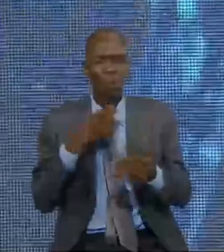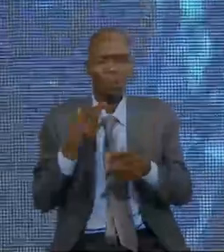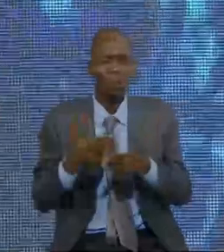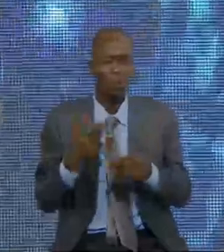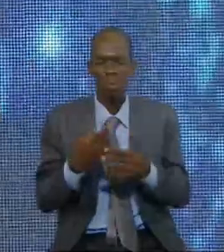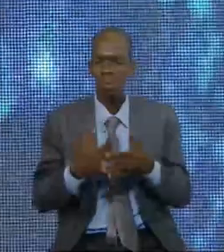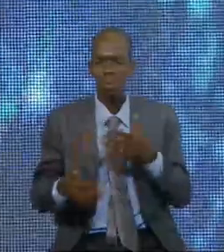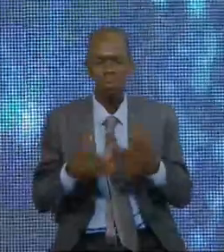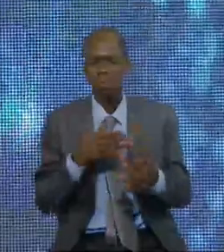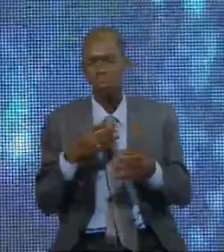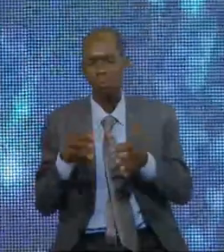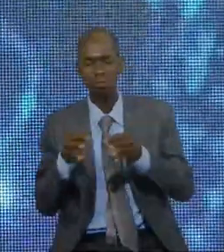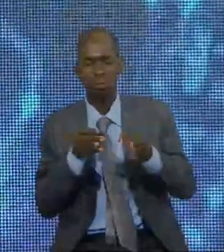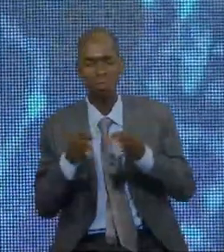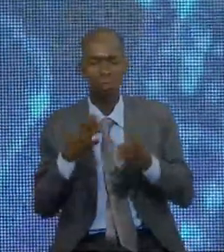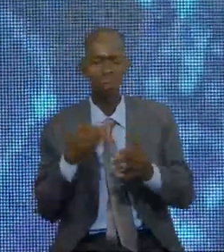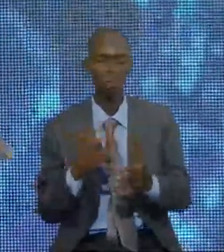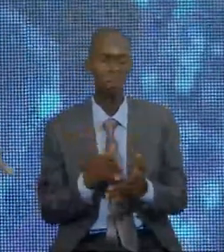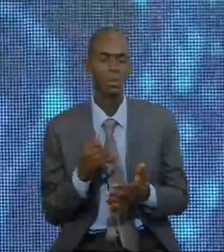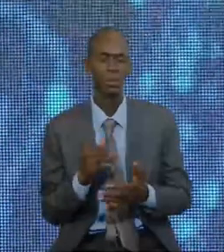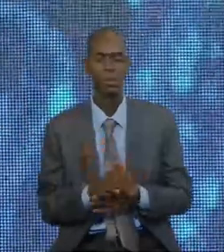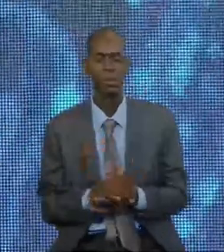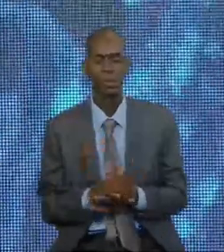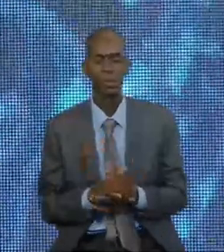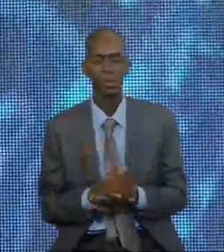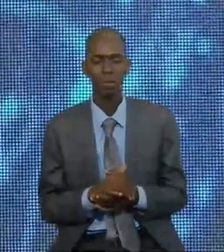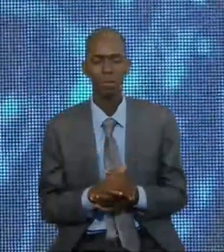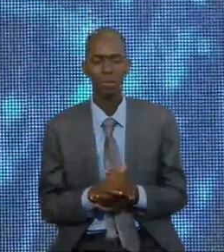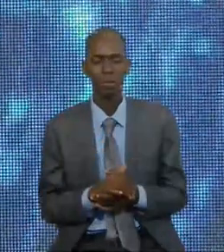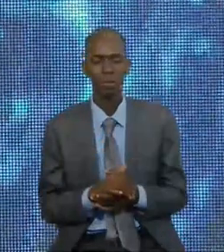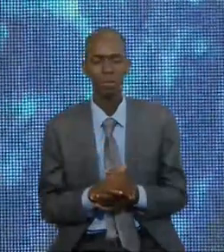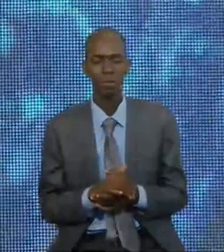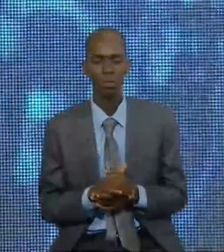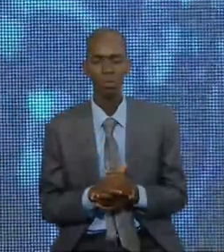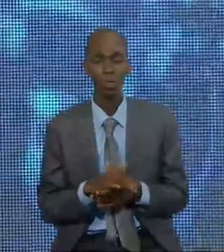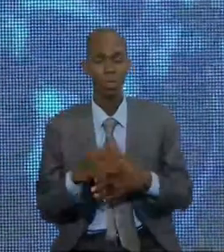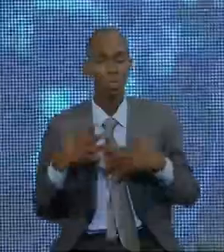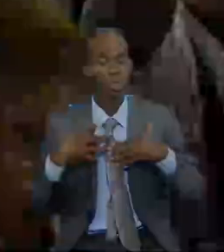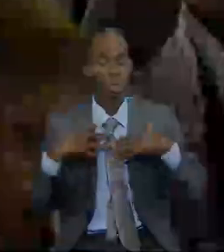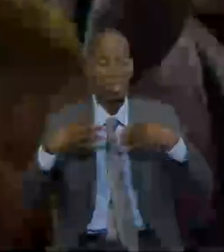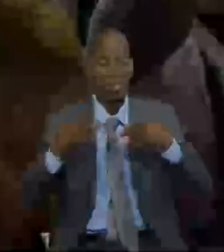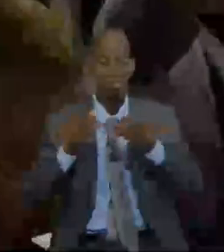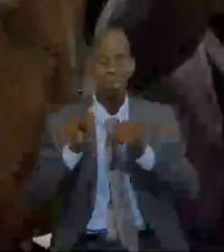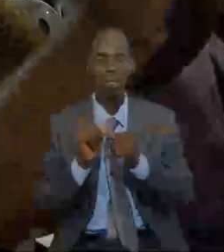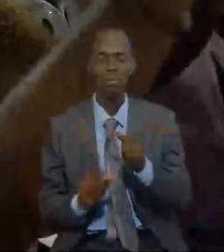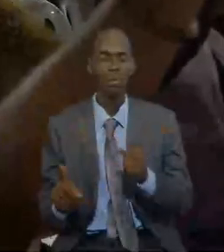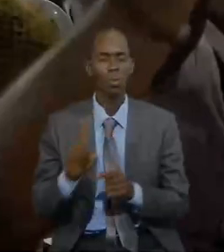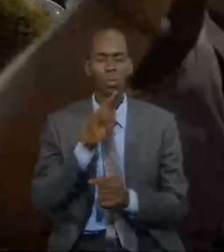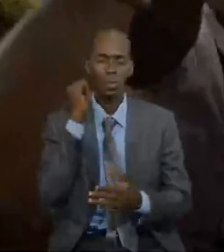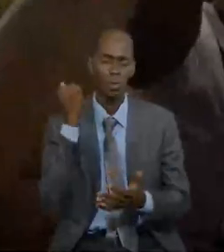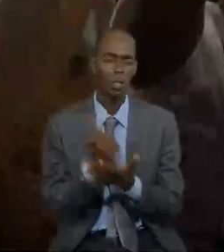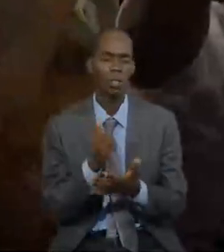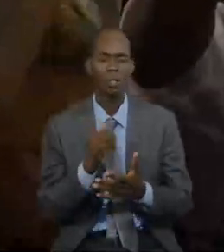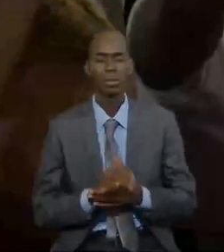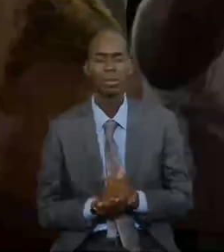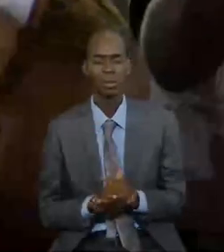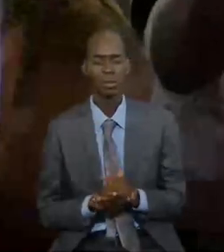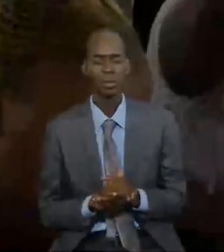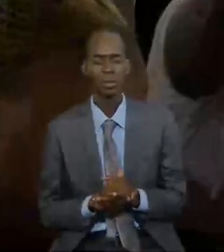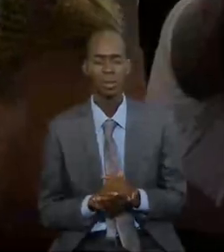toute maladie toute infinité quelque soit le nom et la description guérit tout le monde